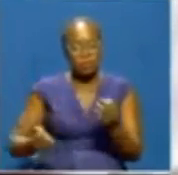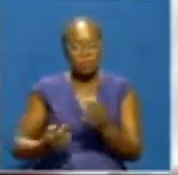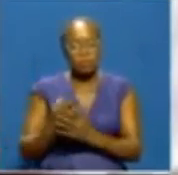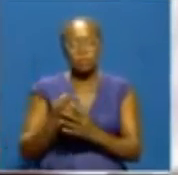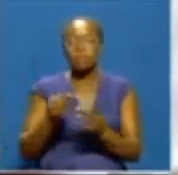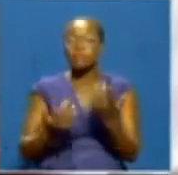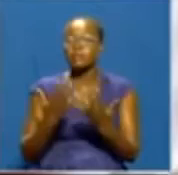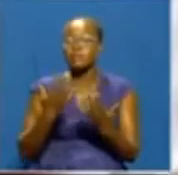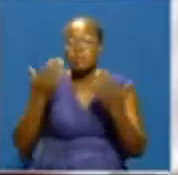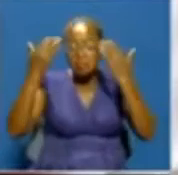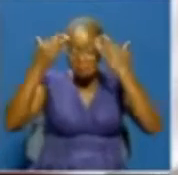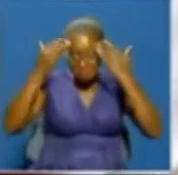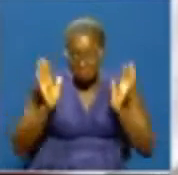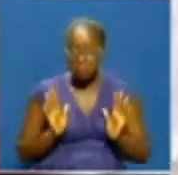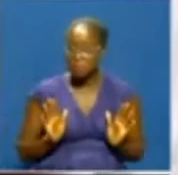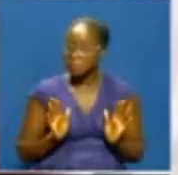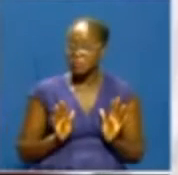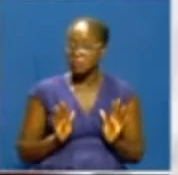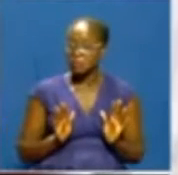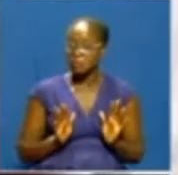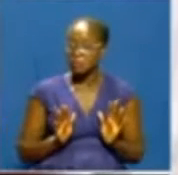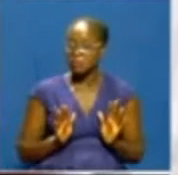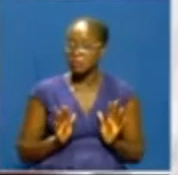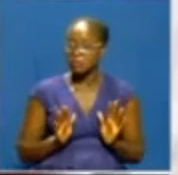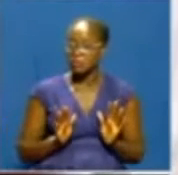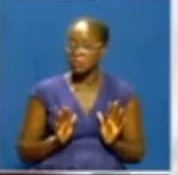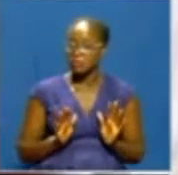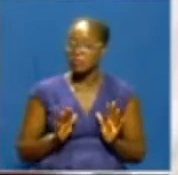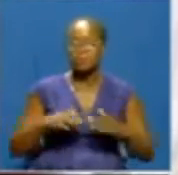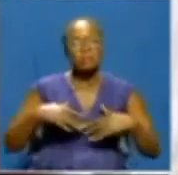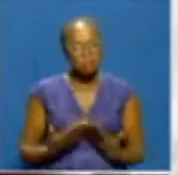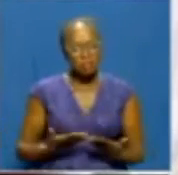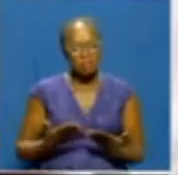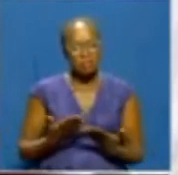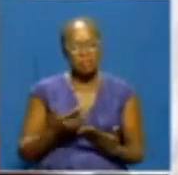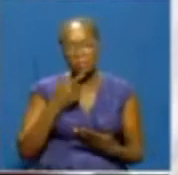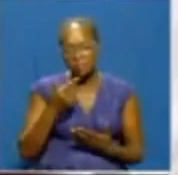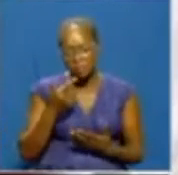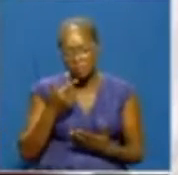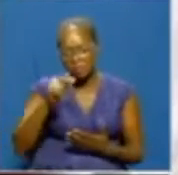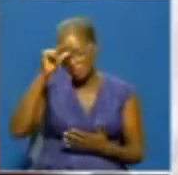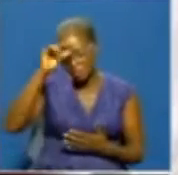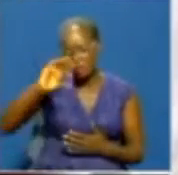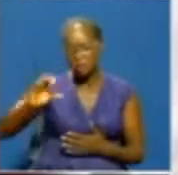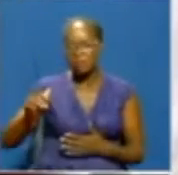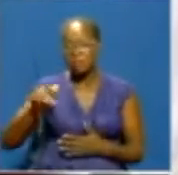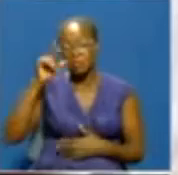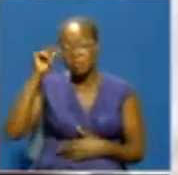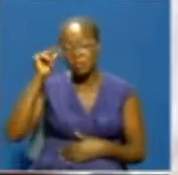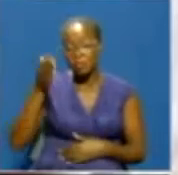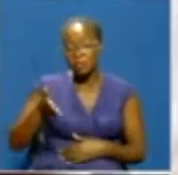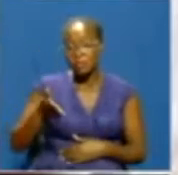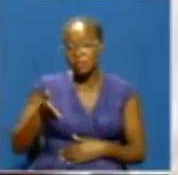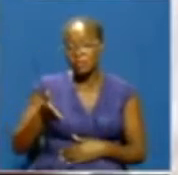hatujapata kimetokana na nini. Na vile tungeweza kuambia serikali ya kaunti ya Mombasa ni